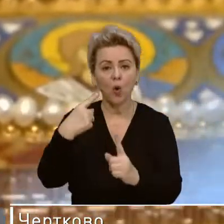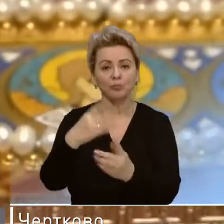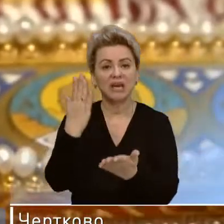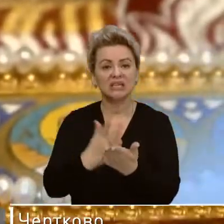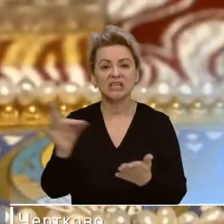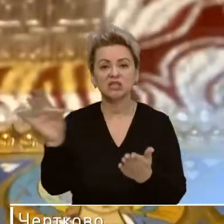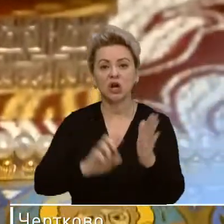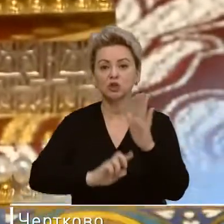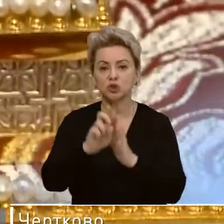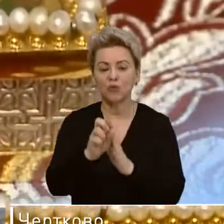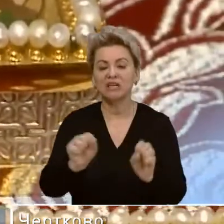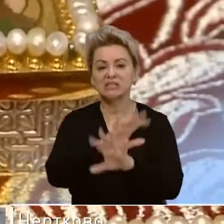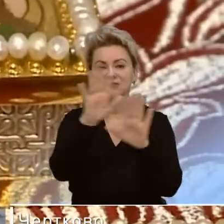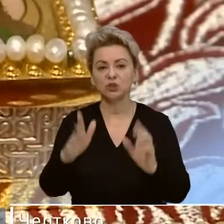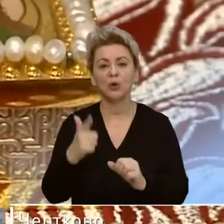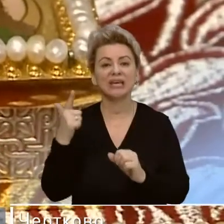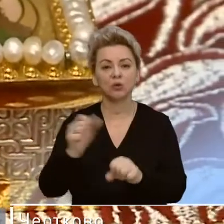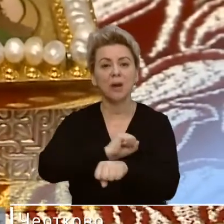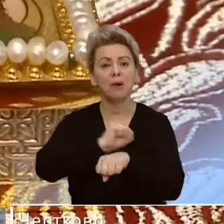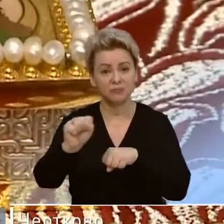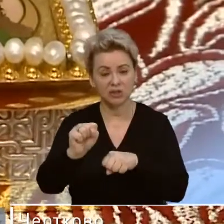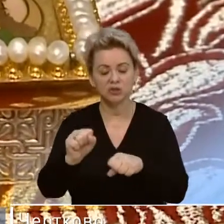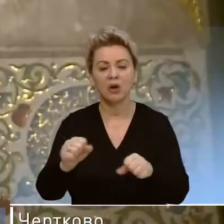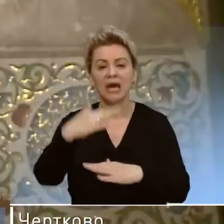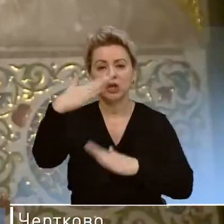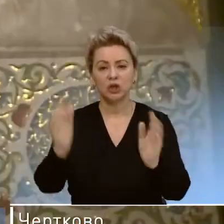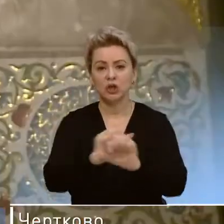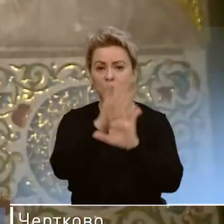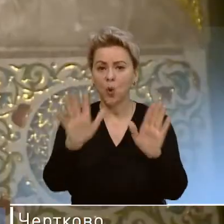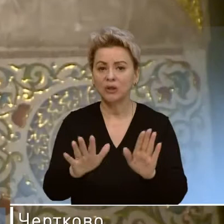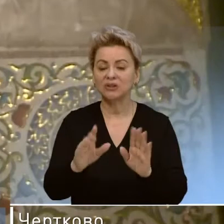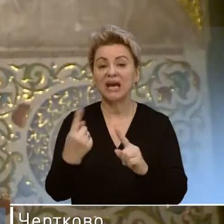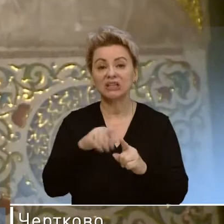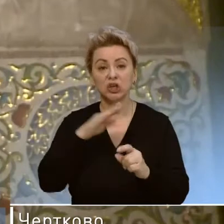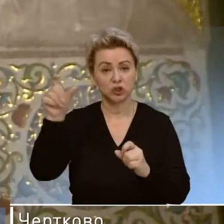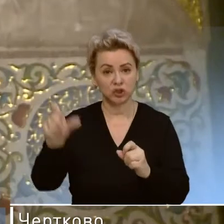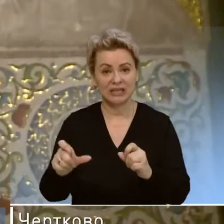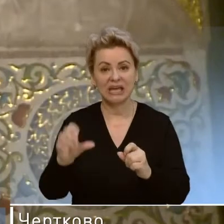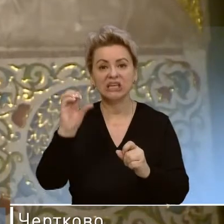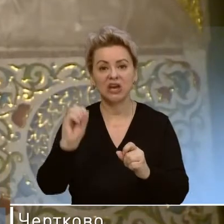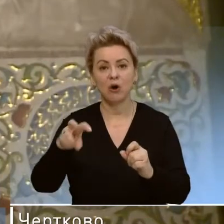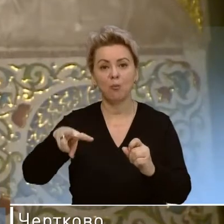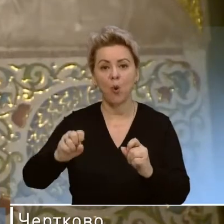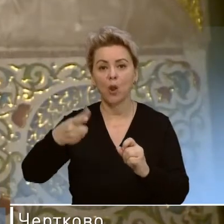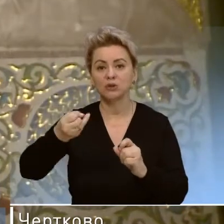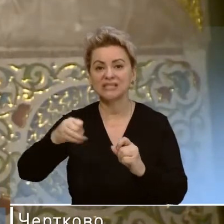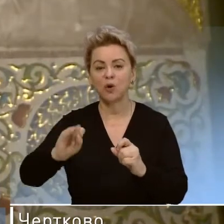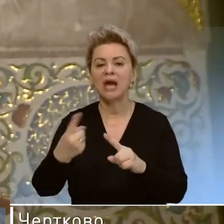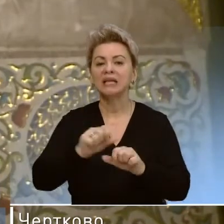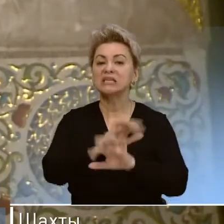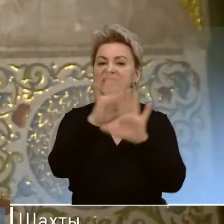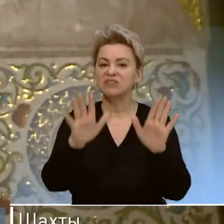есть в ростовском храме святого Георгия Победоносца. Икону замечательной святой Ефросиньи Полоцкой. Вот эта